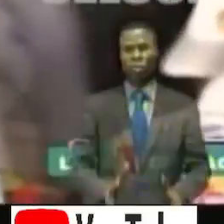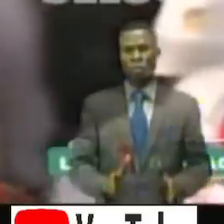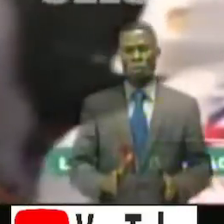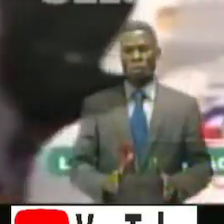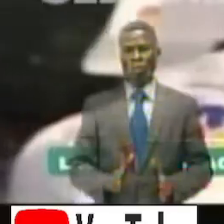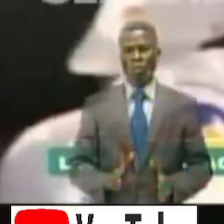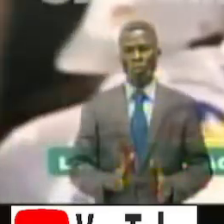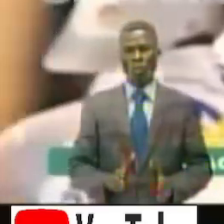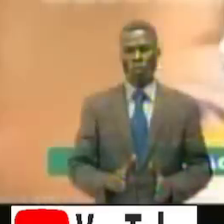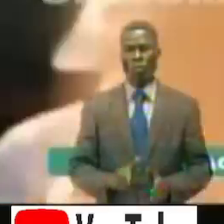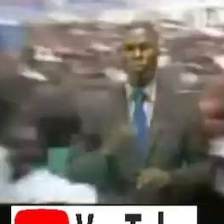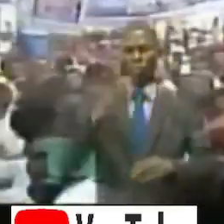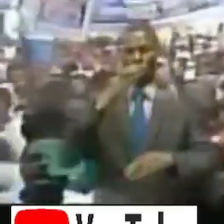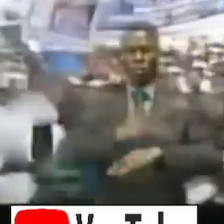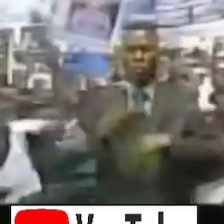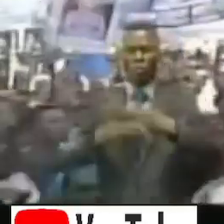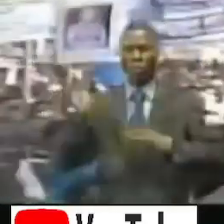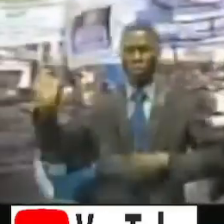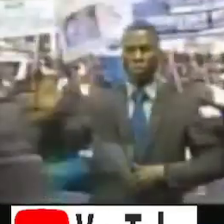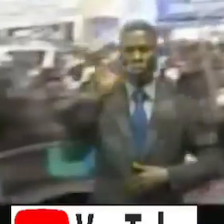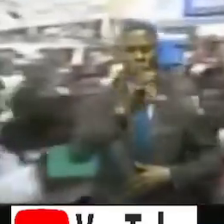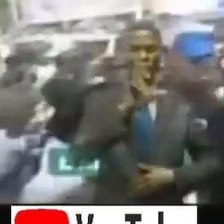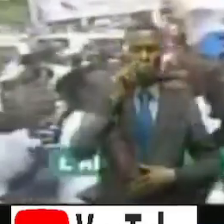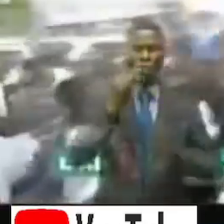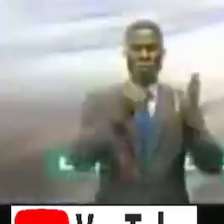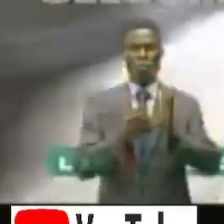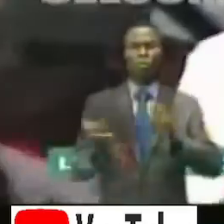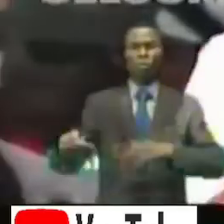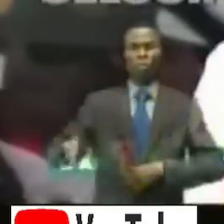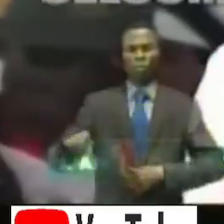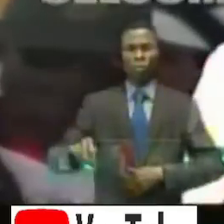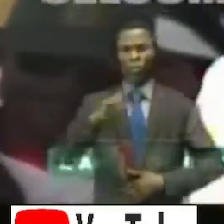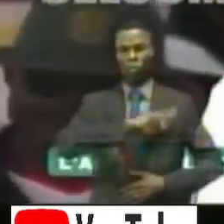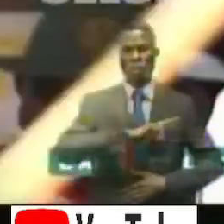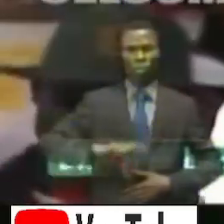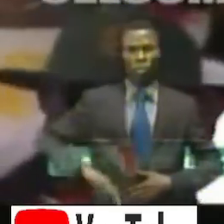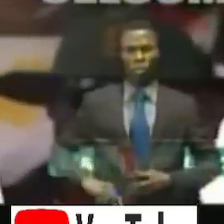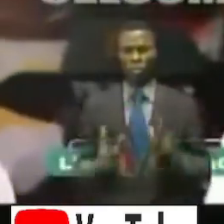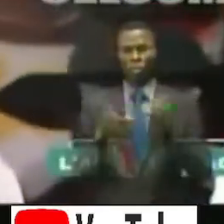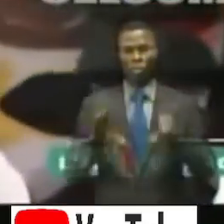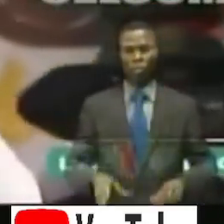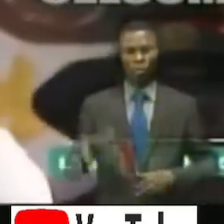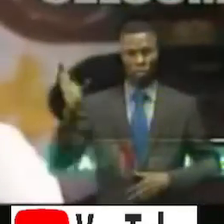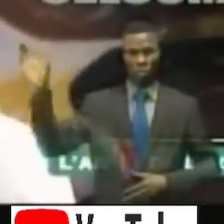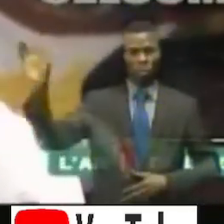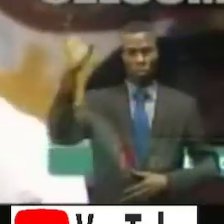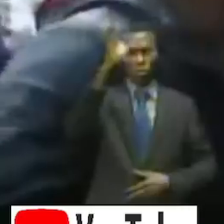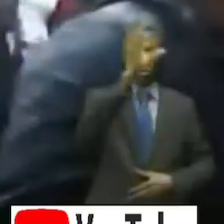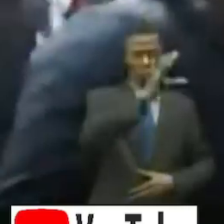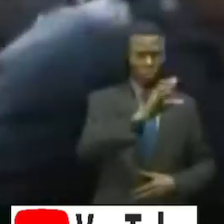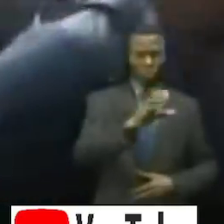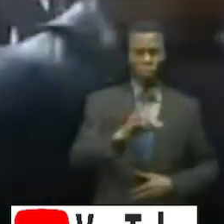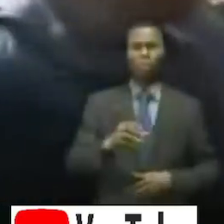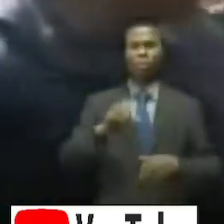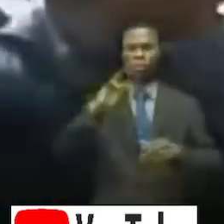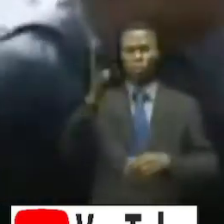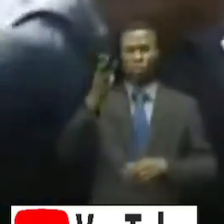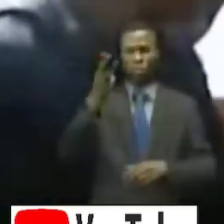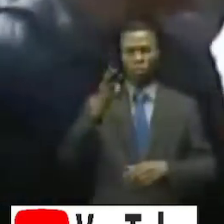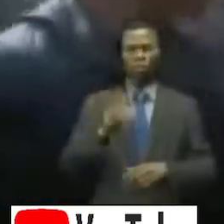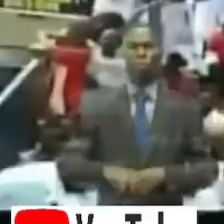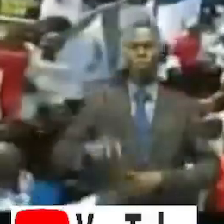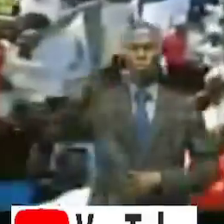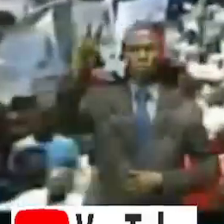déjà implanté dans les 26 provinces de la République démocratique du Congo, est à son troisième